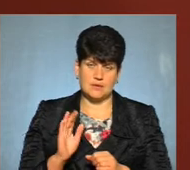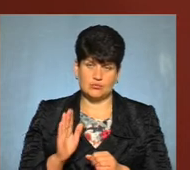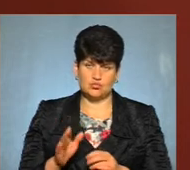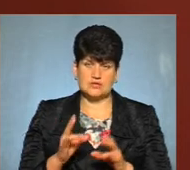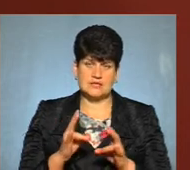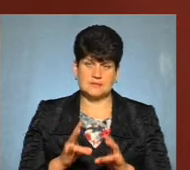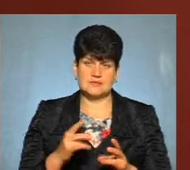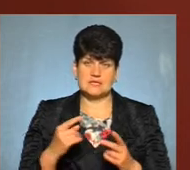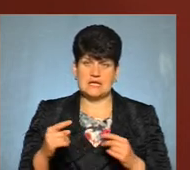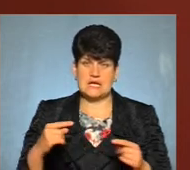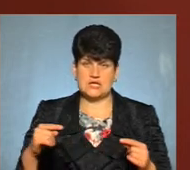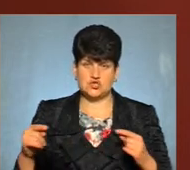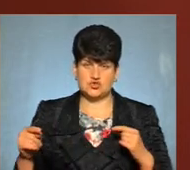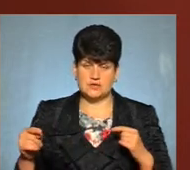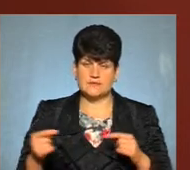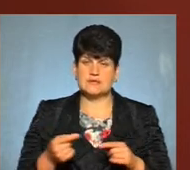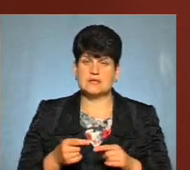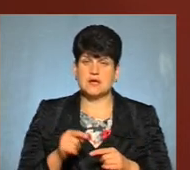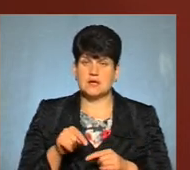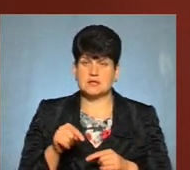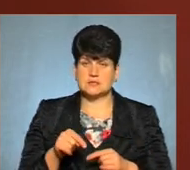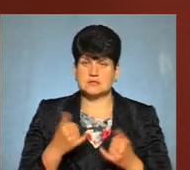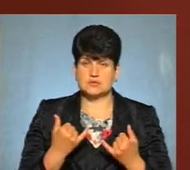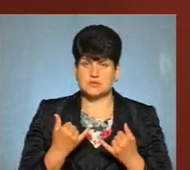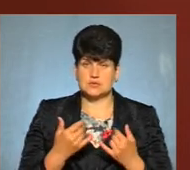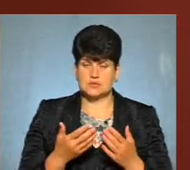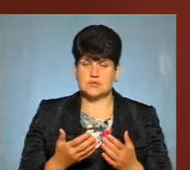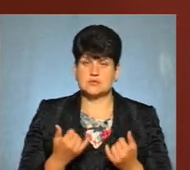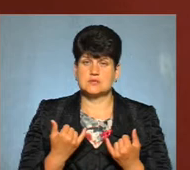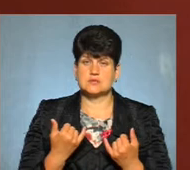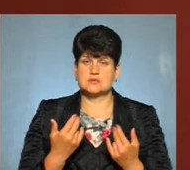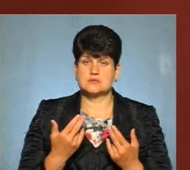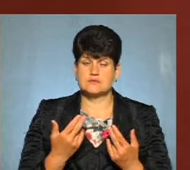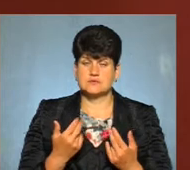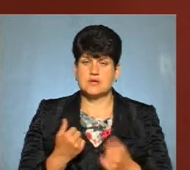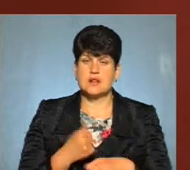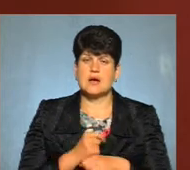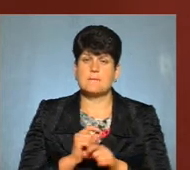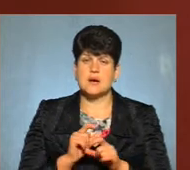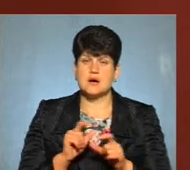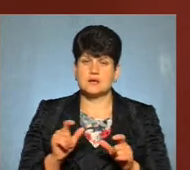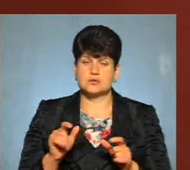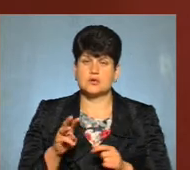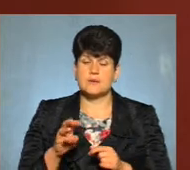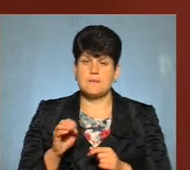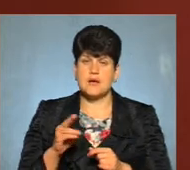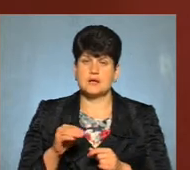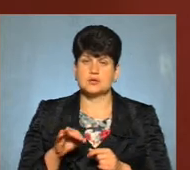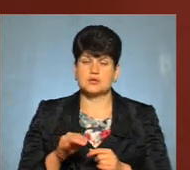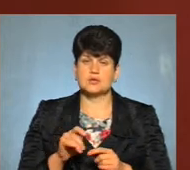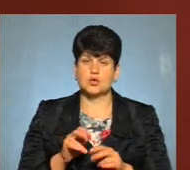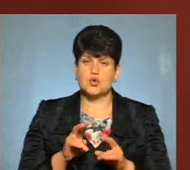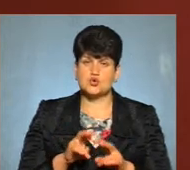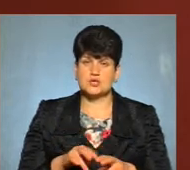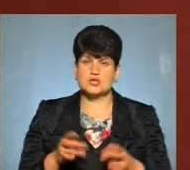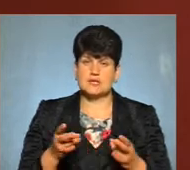для інших. То на цю хвилю, звичайно, лабораторні методи досліджень